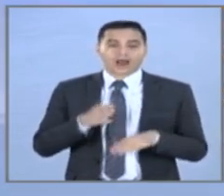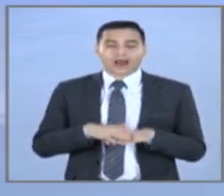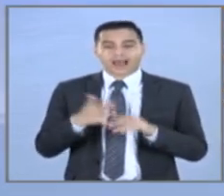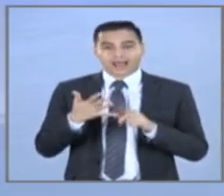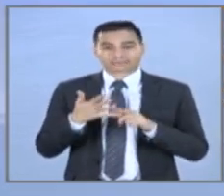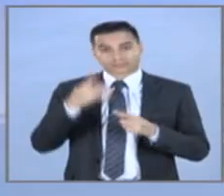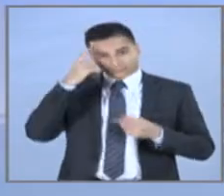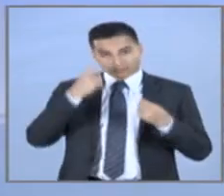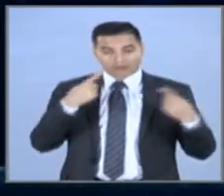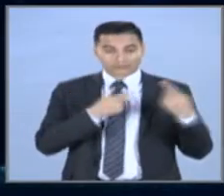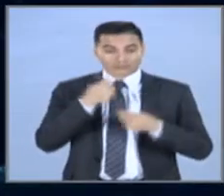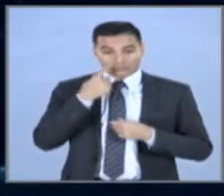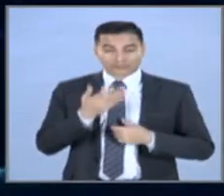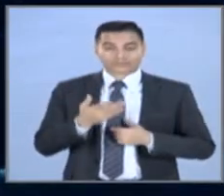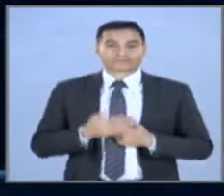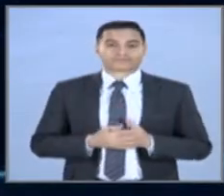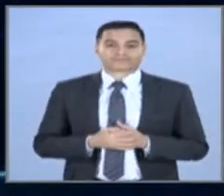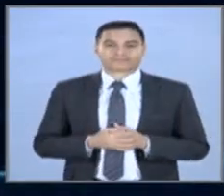الخامسة، فقرة ضربات الجزاء.